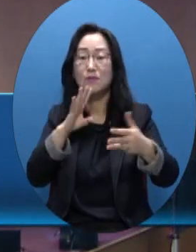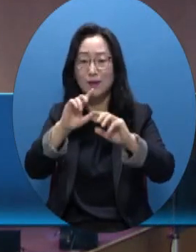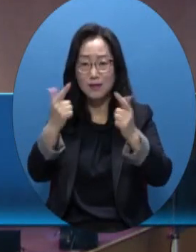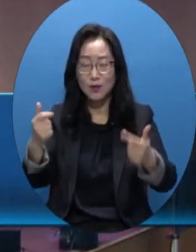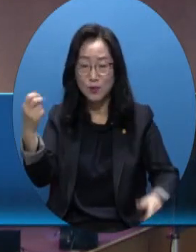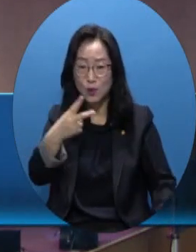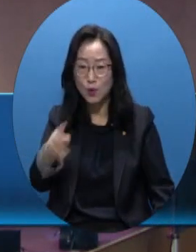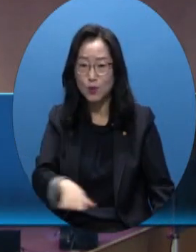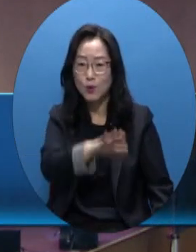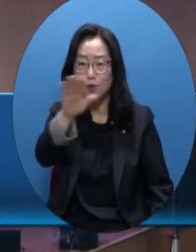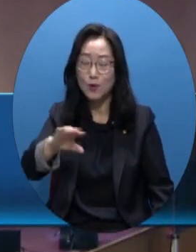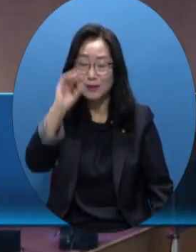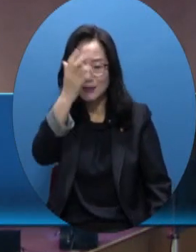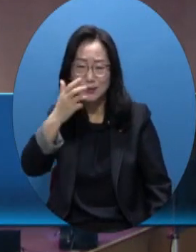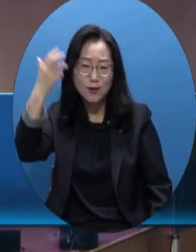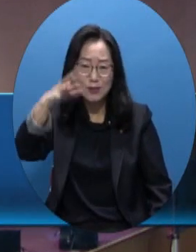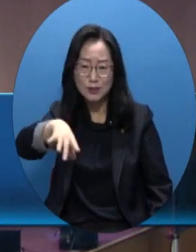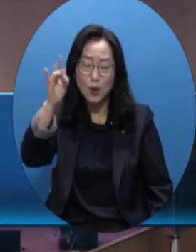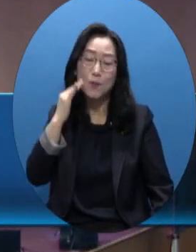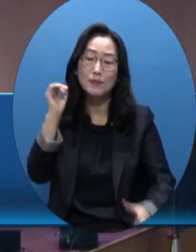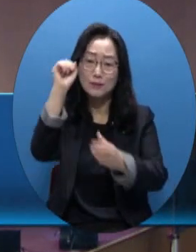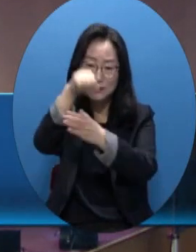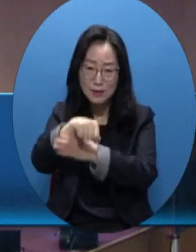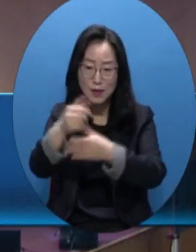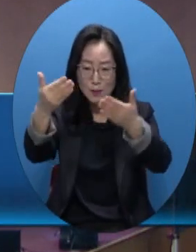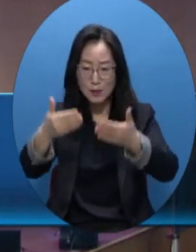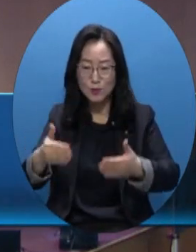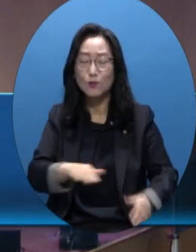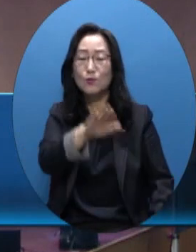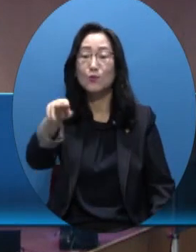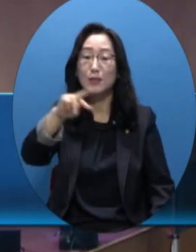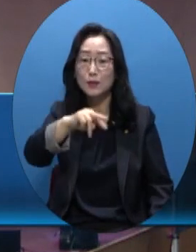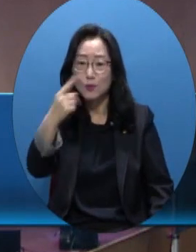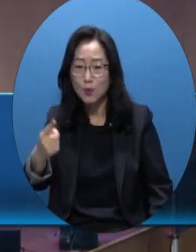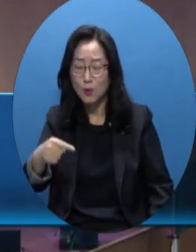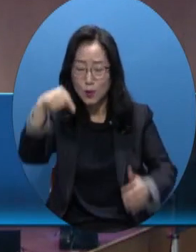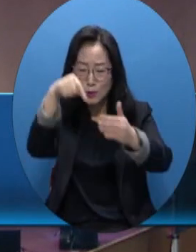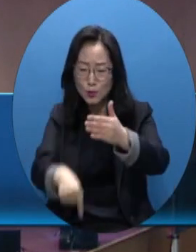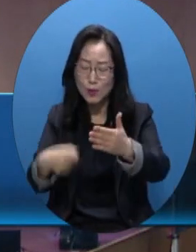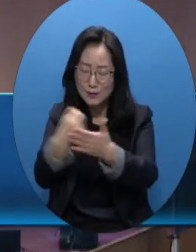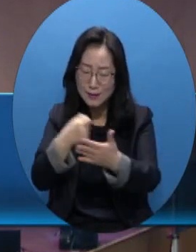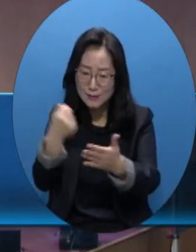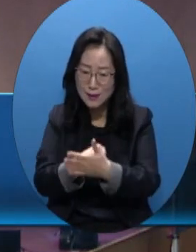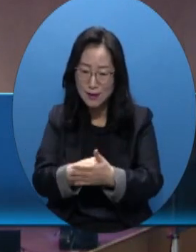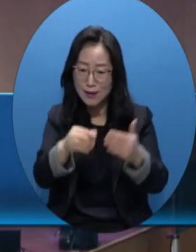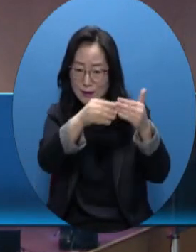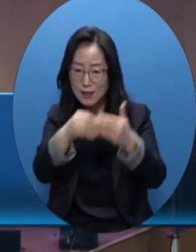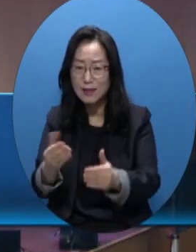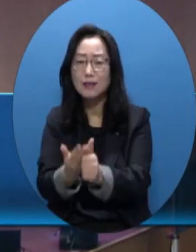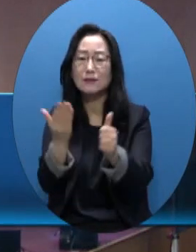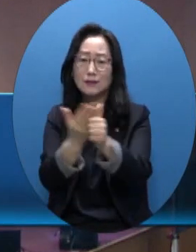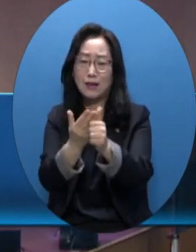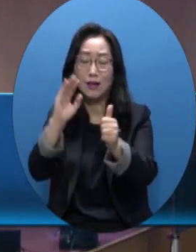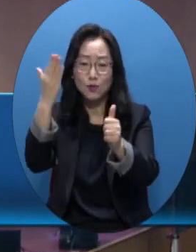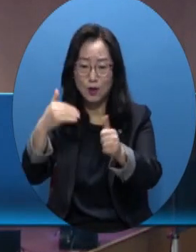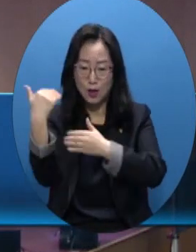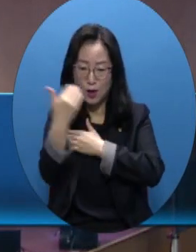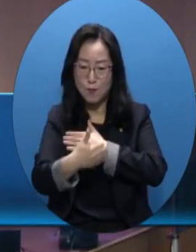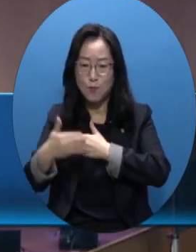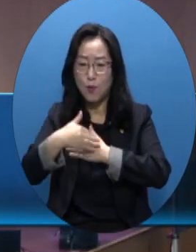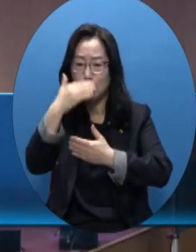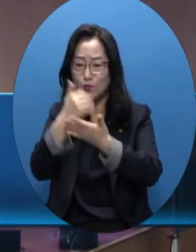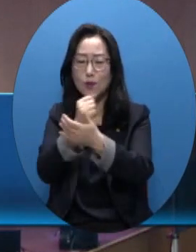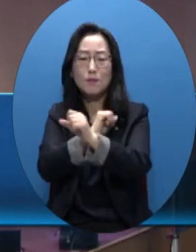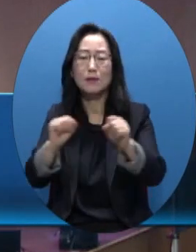또한 우리 곧 성령의 처음 익은 열매를 받은 우리 까지도 속으로 탄식하여 양자 될 것 곧 우리 몸의 성냥을 기다리는